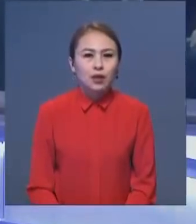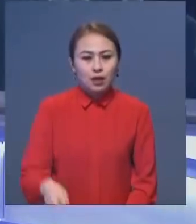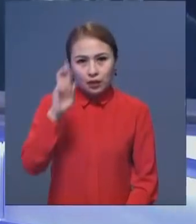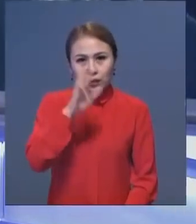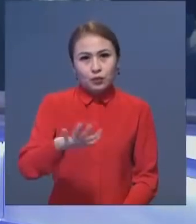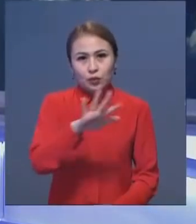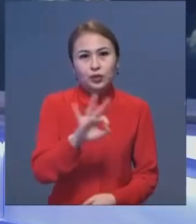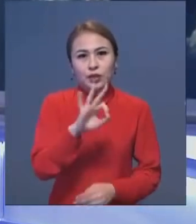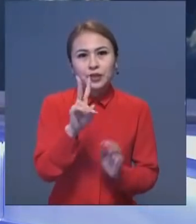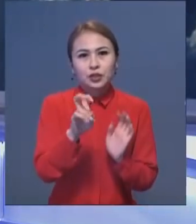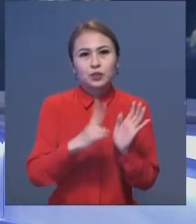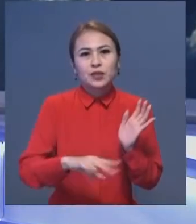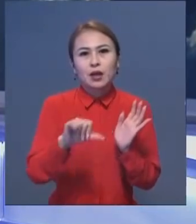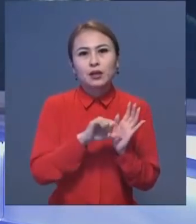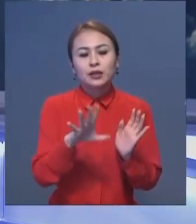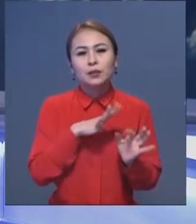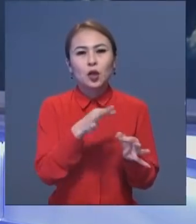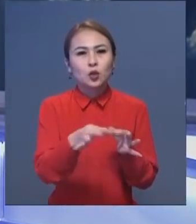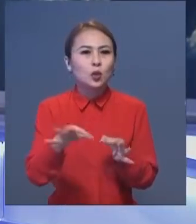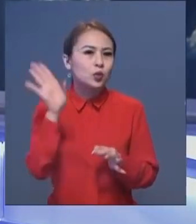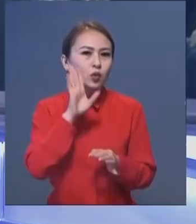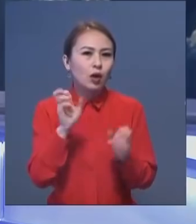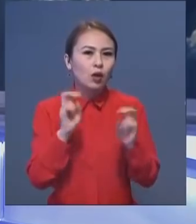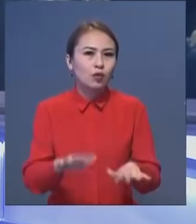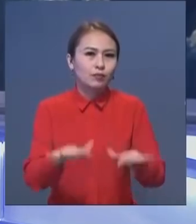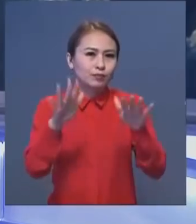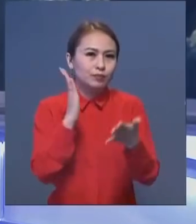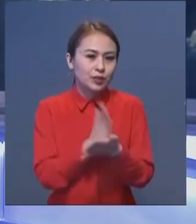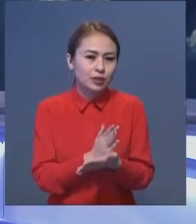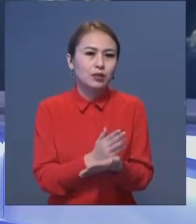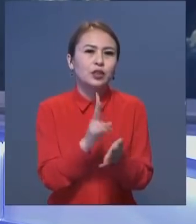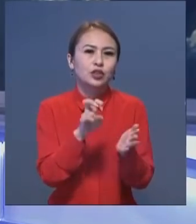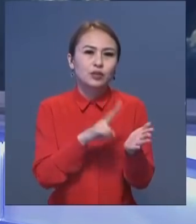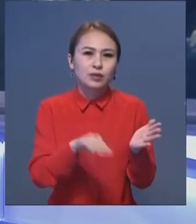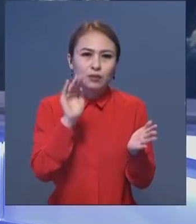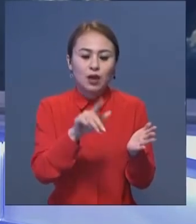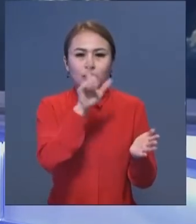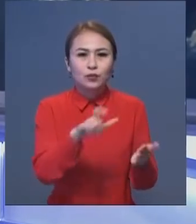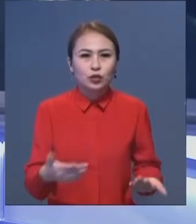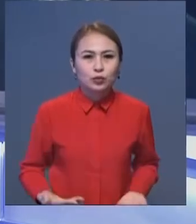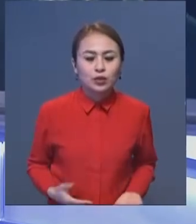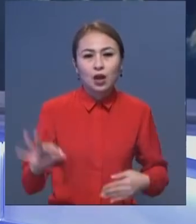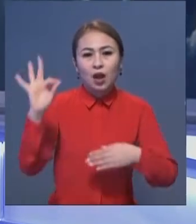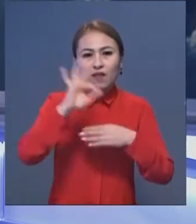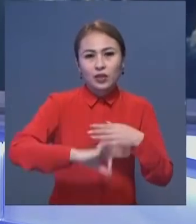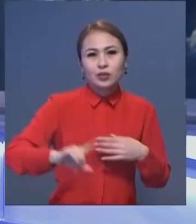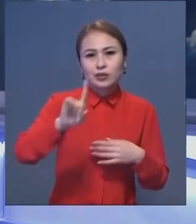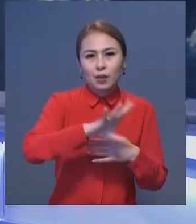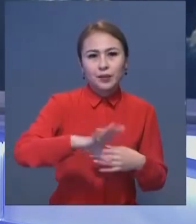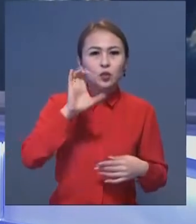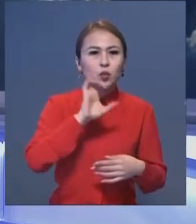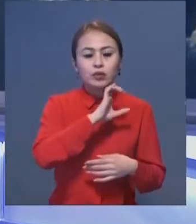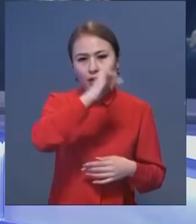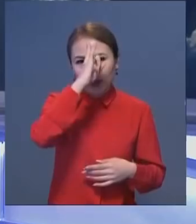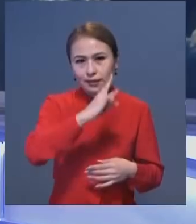Ел бойынша 276 елді мекенді су басу қаупі бар. Қауіпті жерлерде 270 мың адам тұрып жатыр. Шығыс, батыс